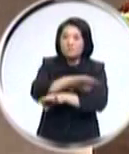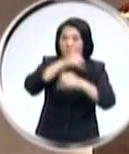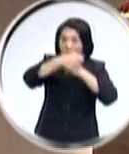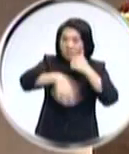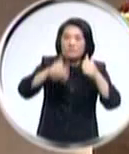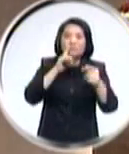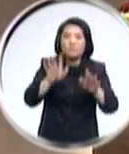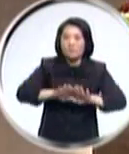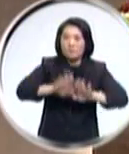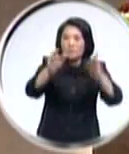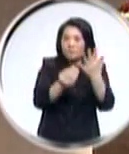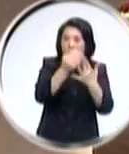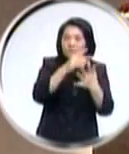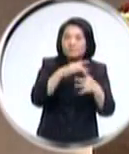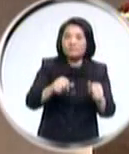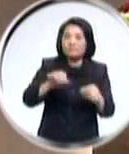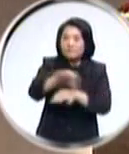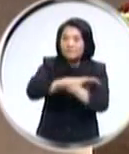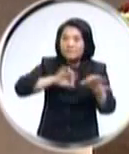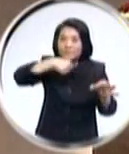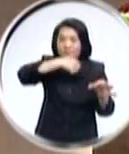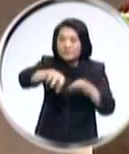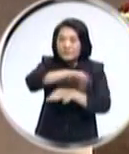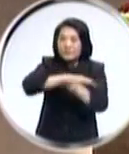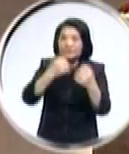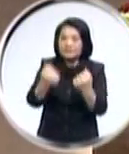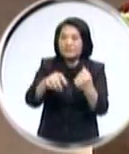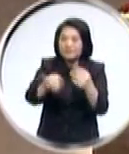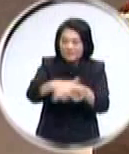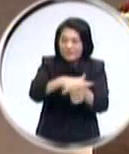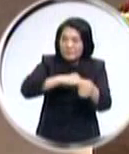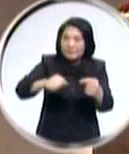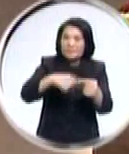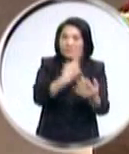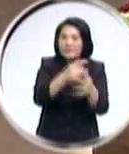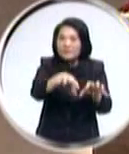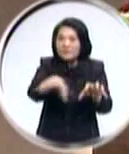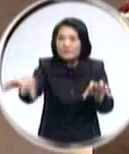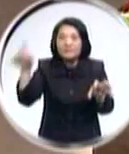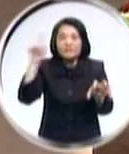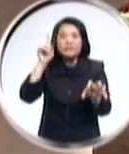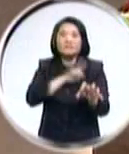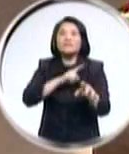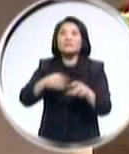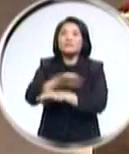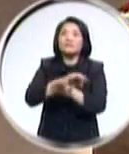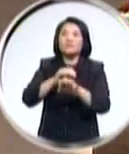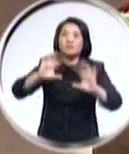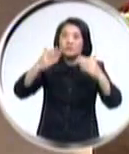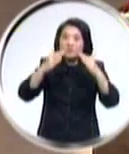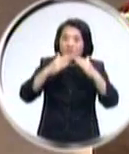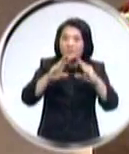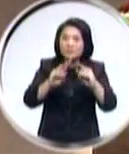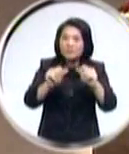发展在地经济及创造在地的就业、国土规划、国土富